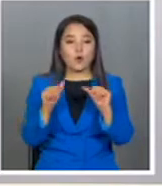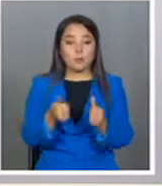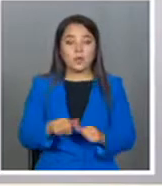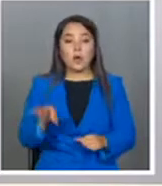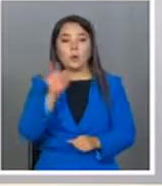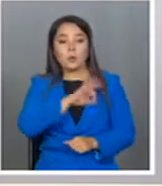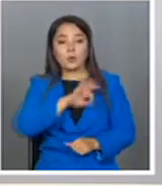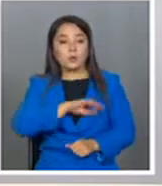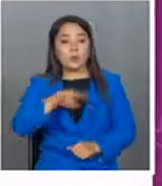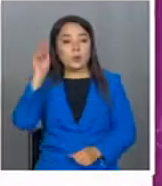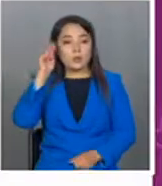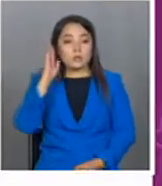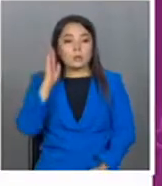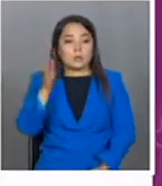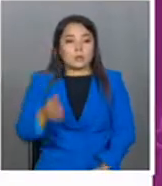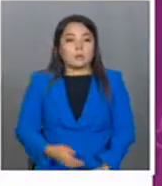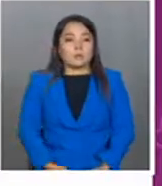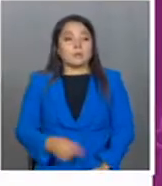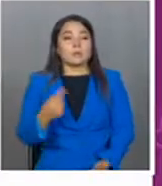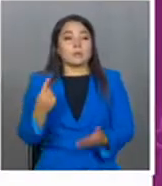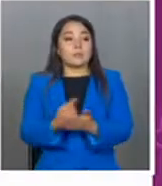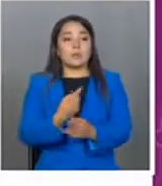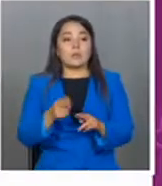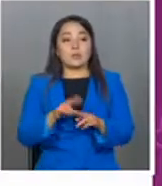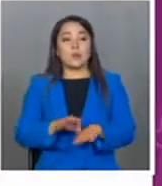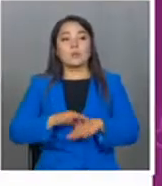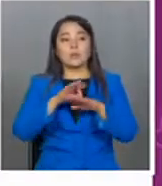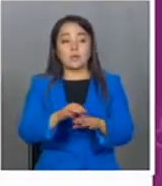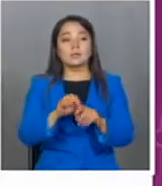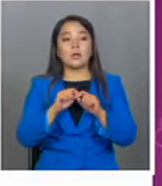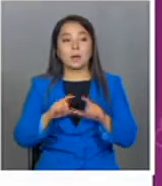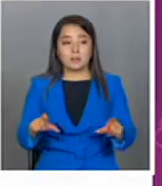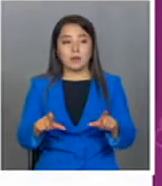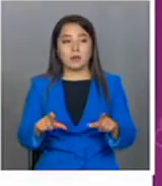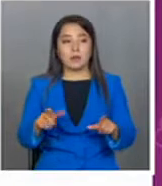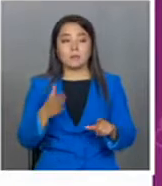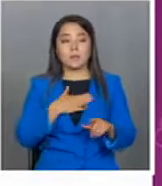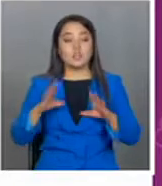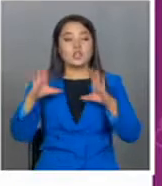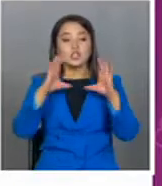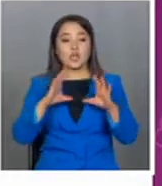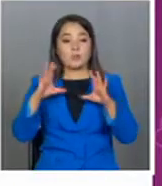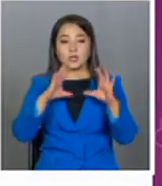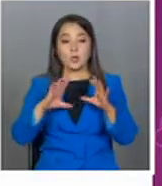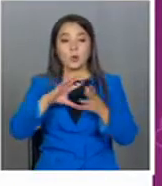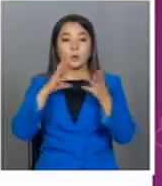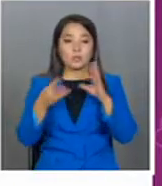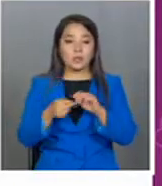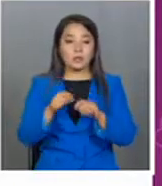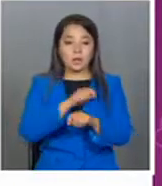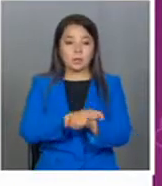қолдануды үйренесіздер. Алдымен өткен сабақта біз шеңбердің ұзындығының және